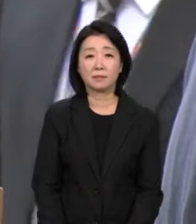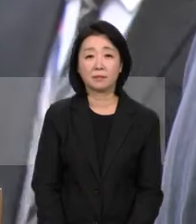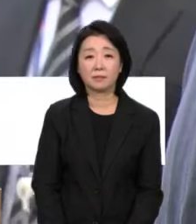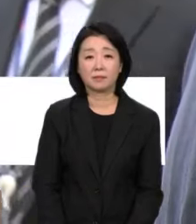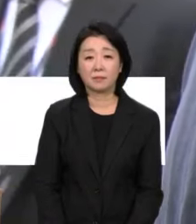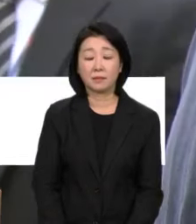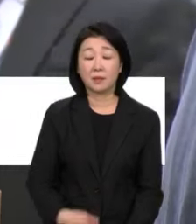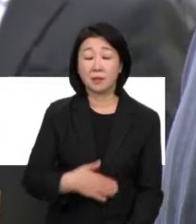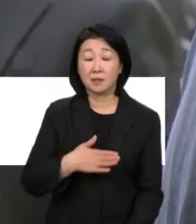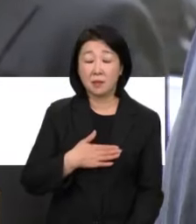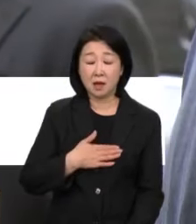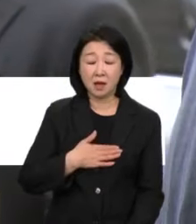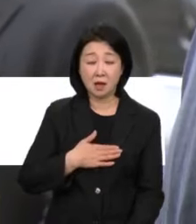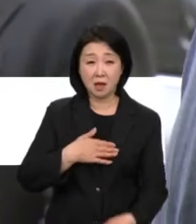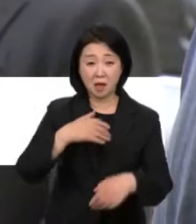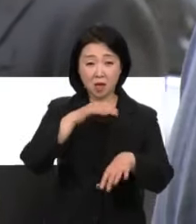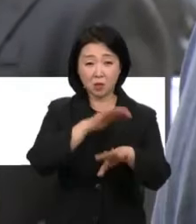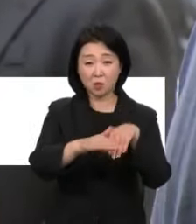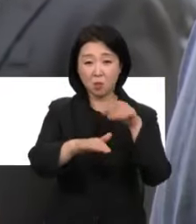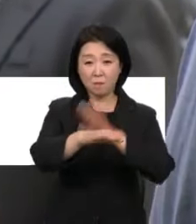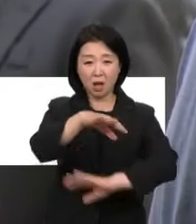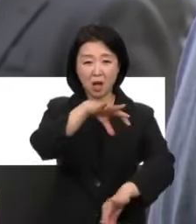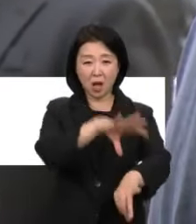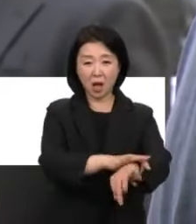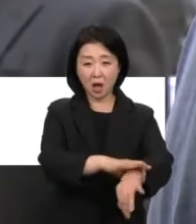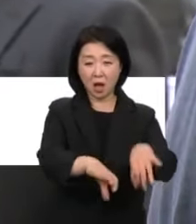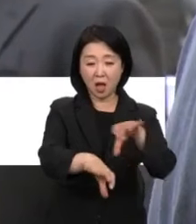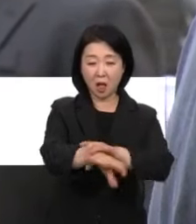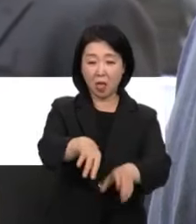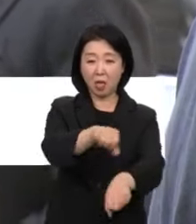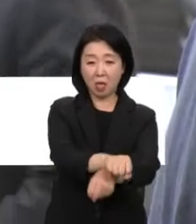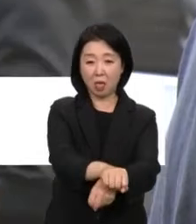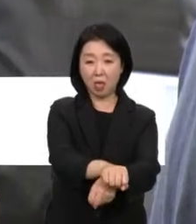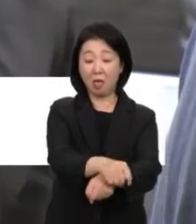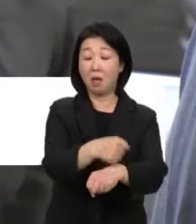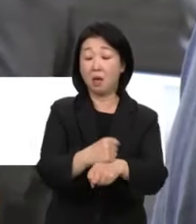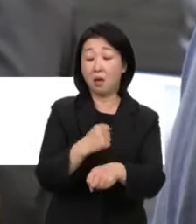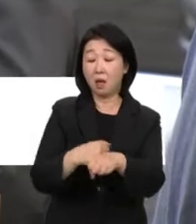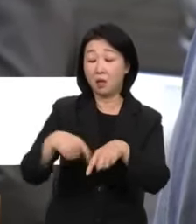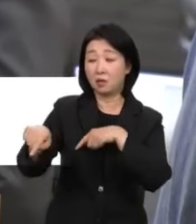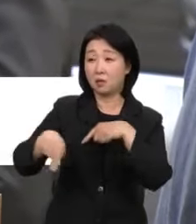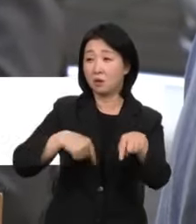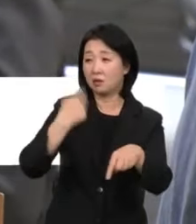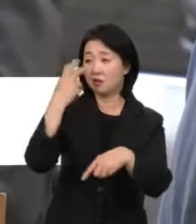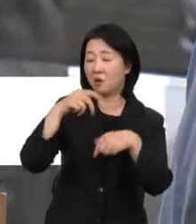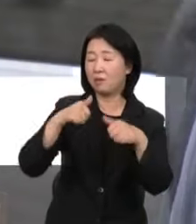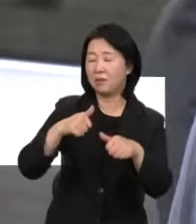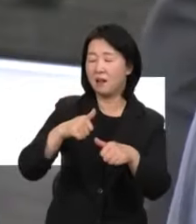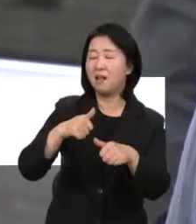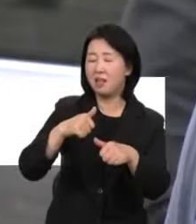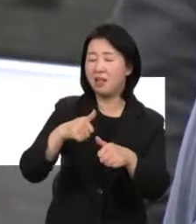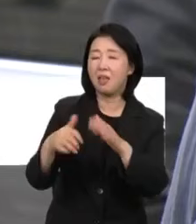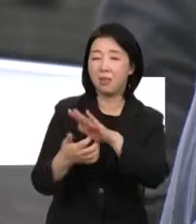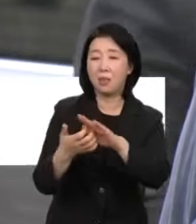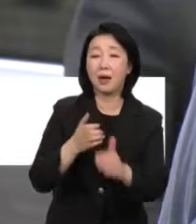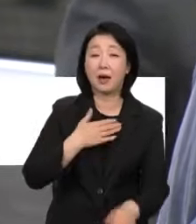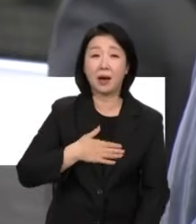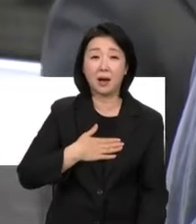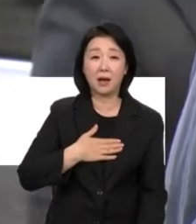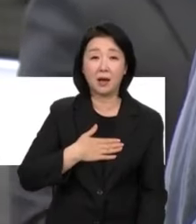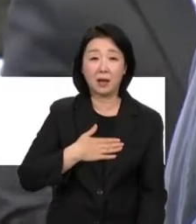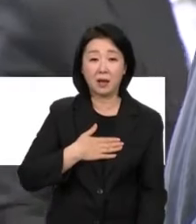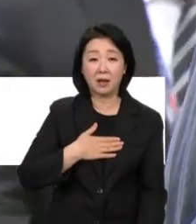저의 손발을 묶는 것이 검찰 독재 정권, 정치 검찰의 의도인 것을 압니다. 제가 다하지